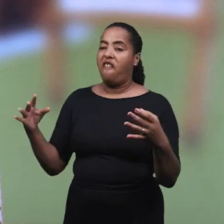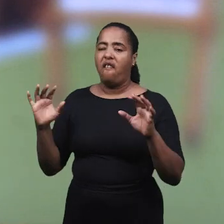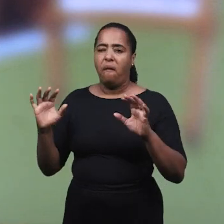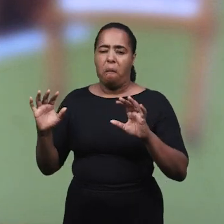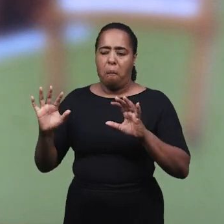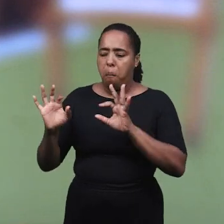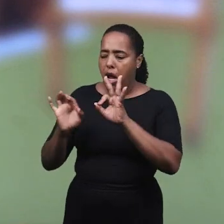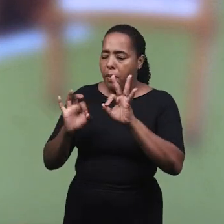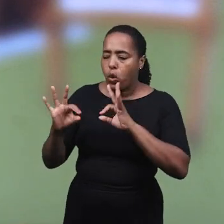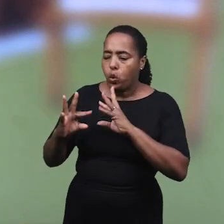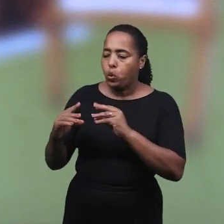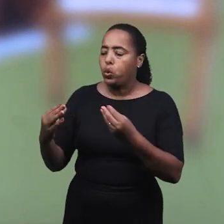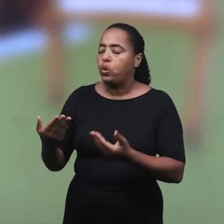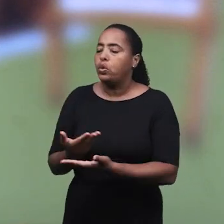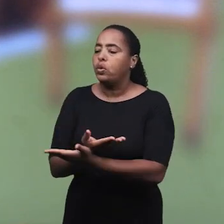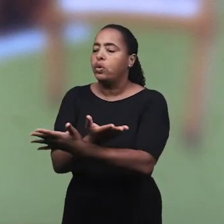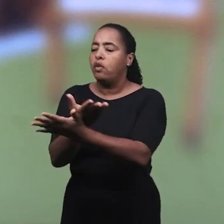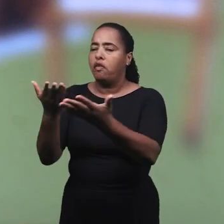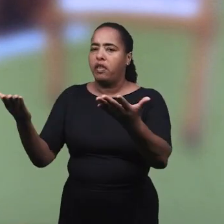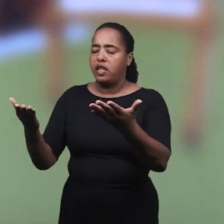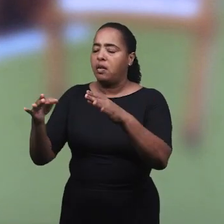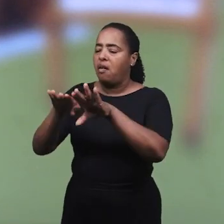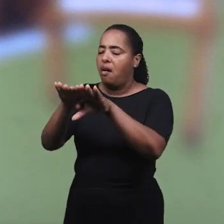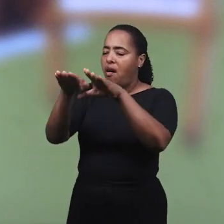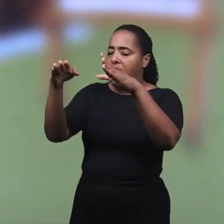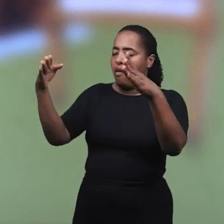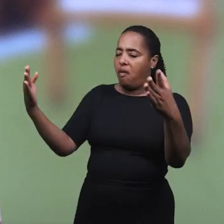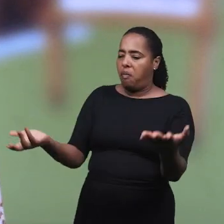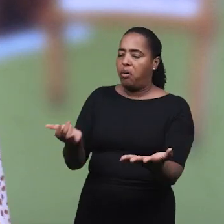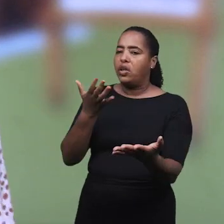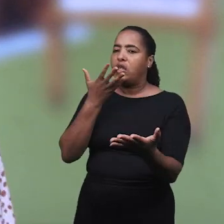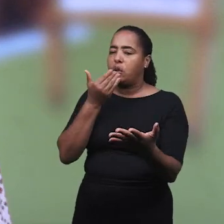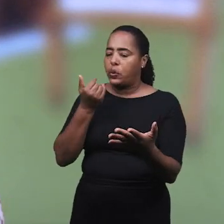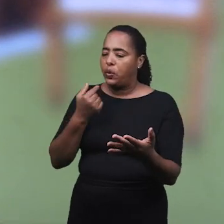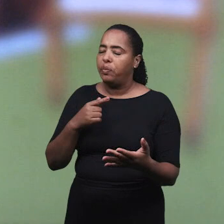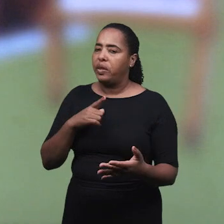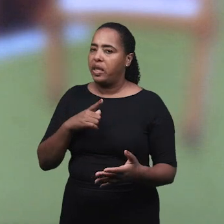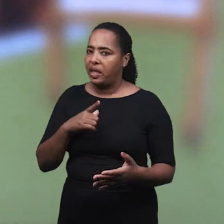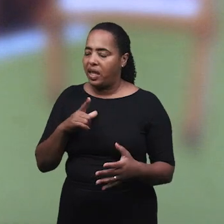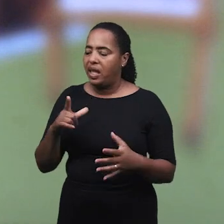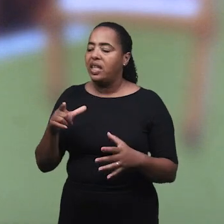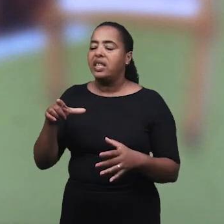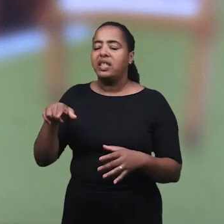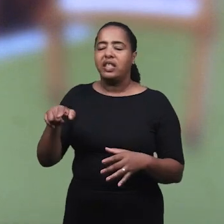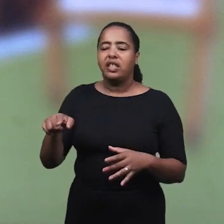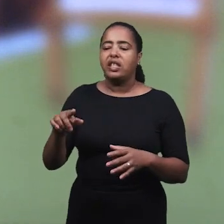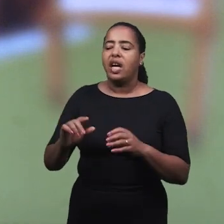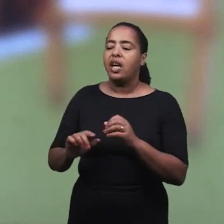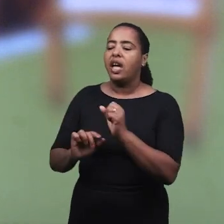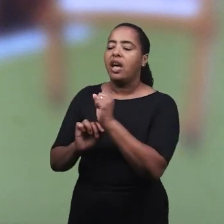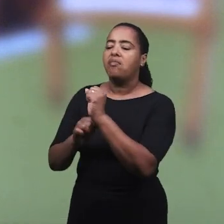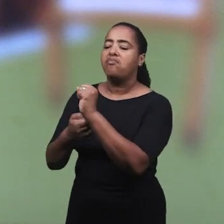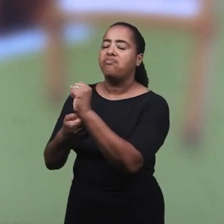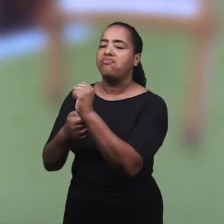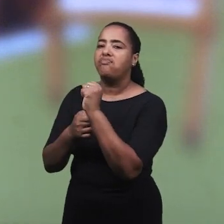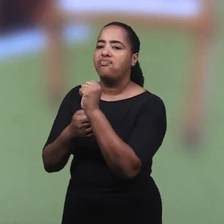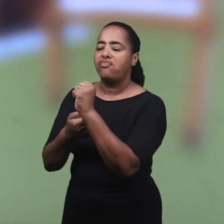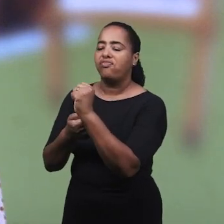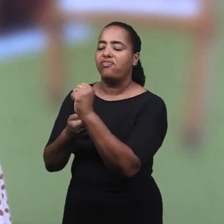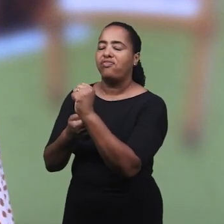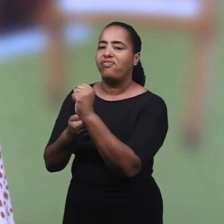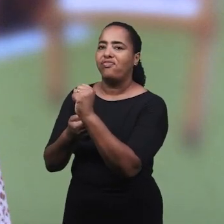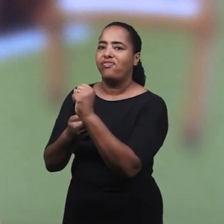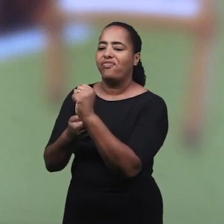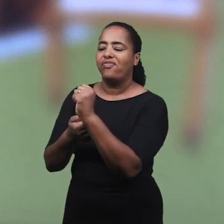a offert à ses amis. Et dans ce banquet, il a offert un énigme. Il